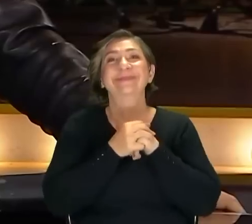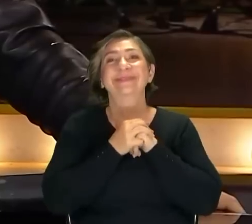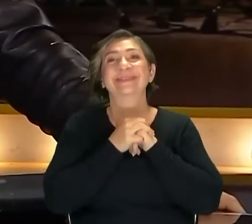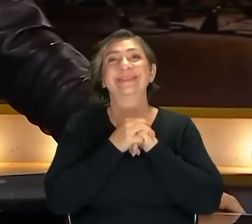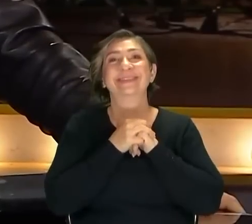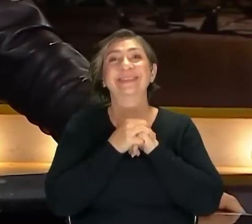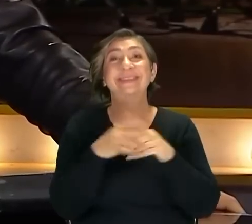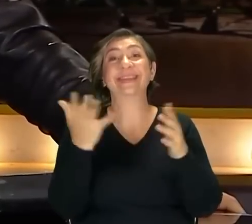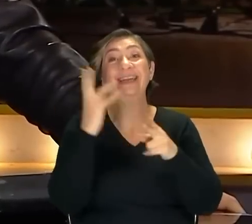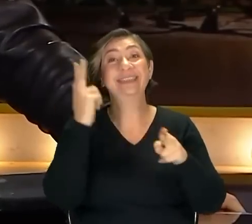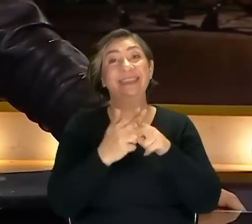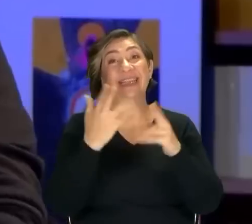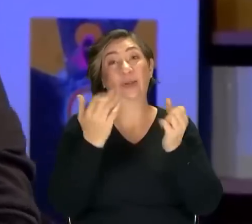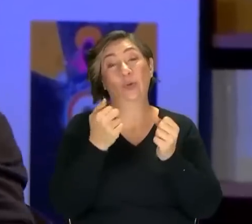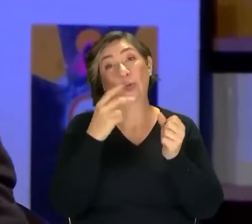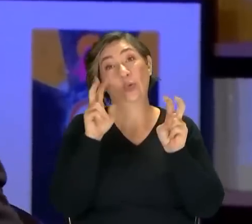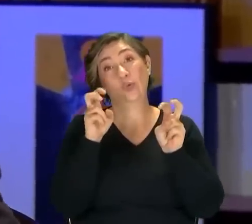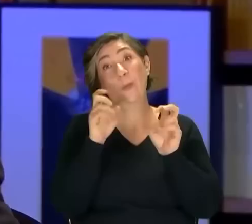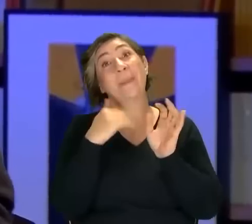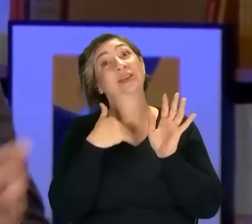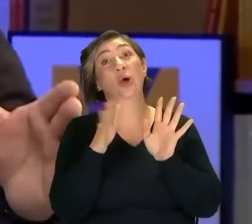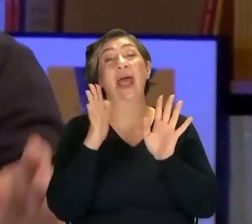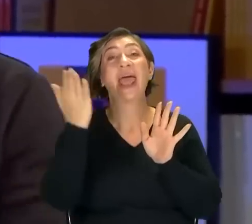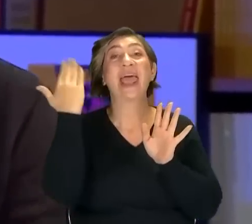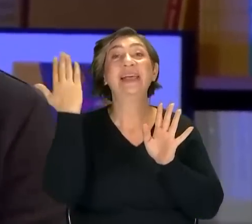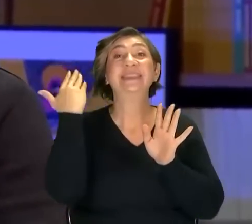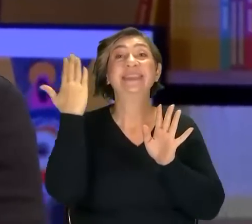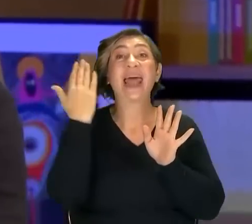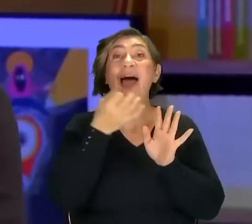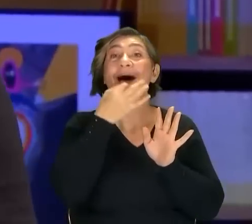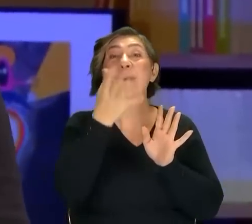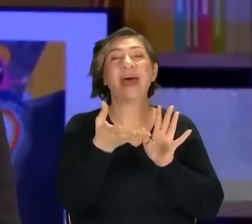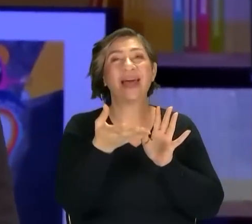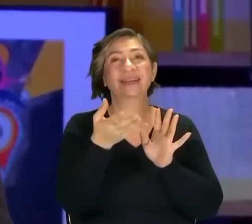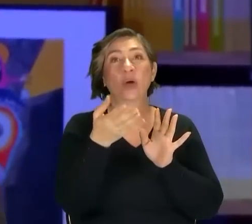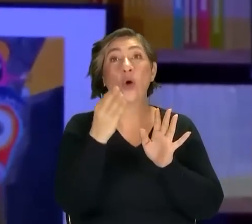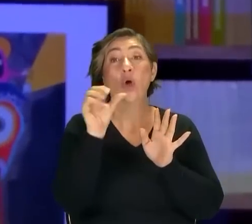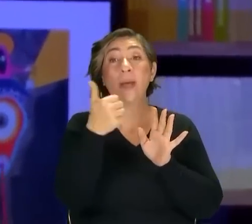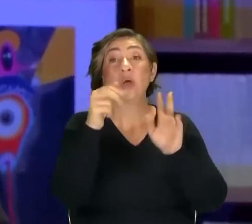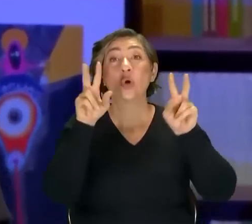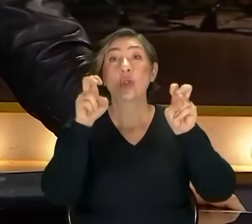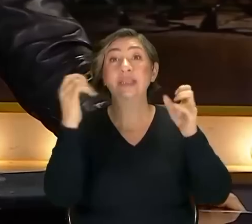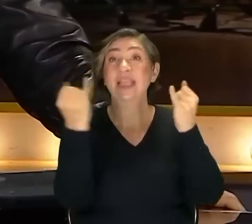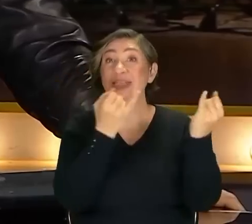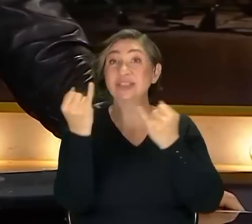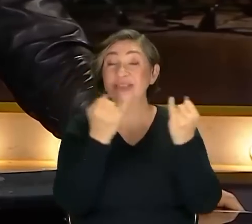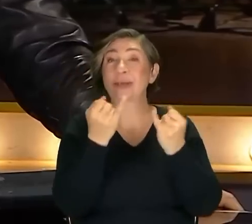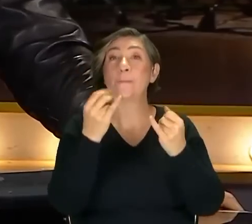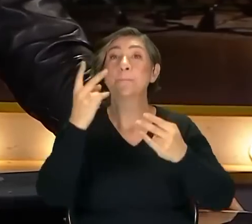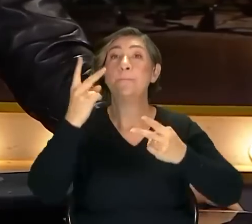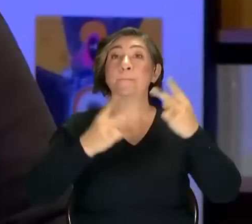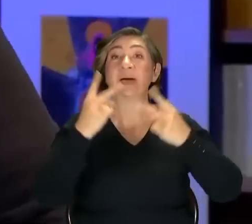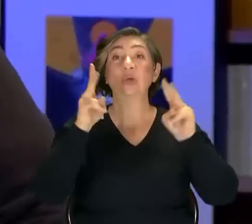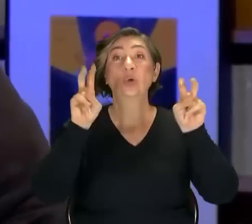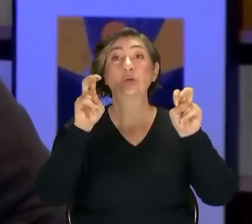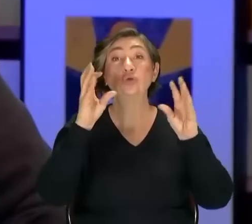Şimdi tabii daha hızlıya alıyorlar konuyu abi. Bence öyle. Yani eskiden şey vardı ya, haberlerde önemli konular tartışılırdı. Bazı hani